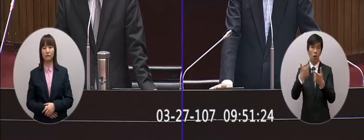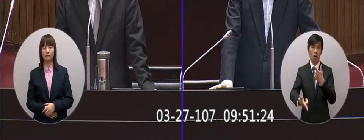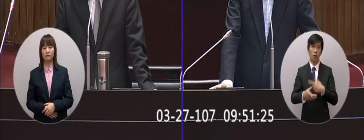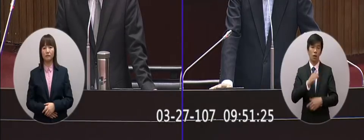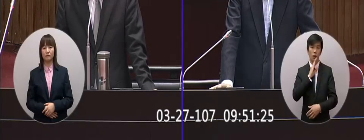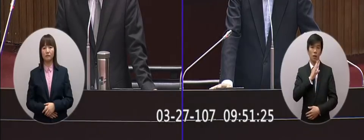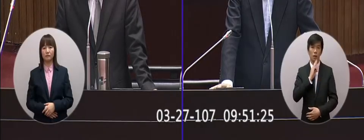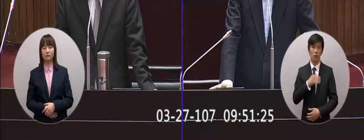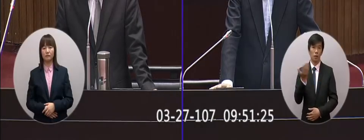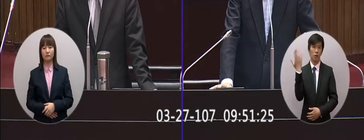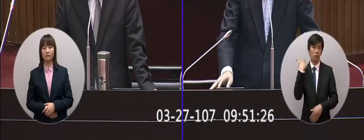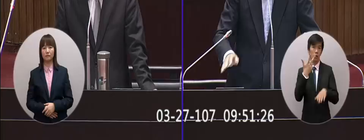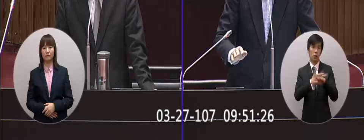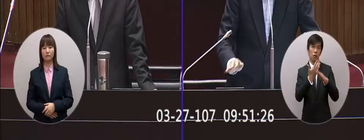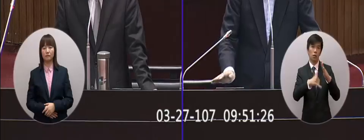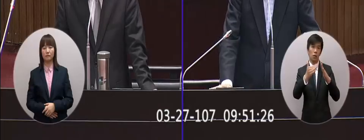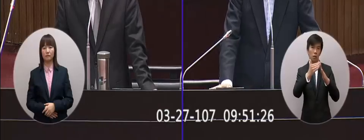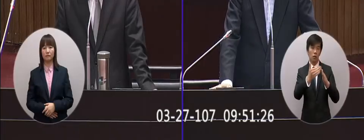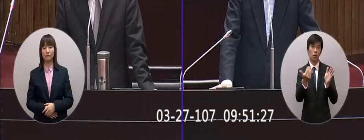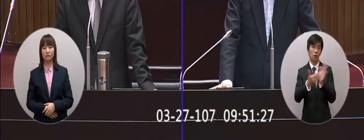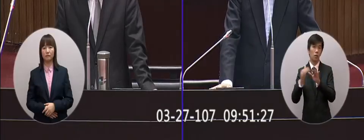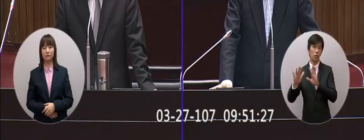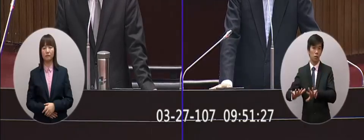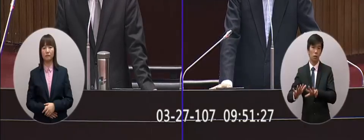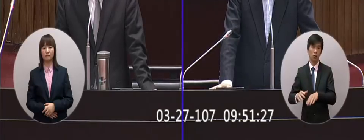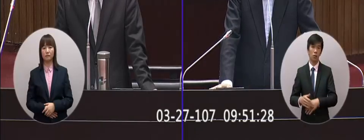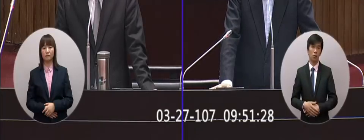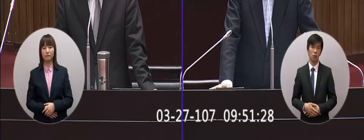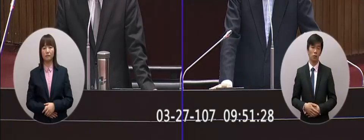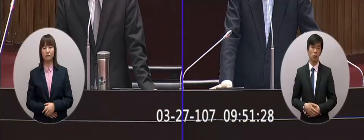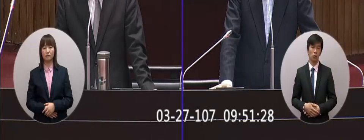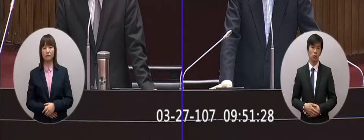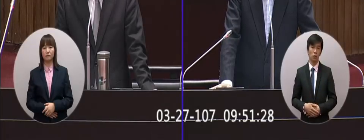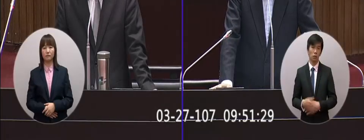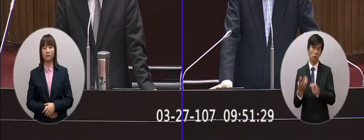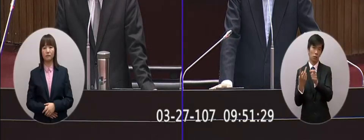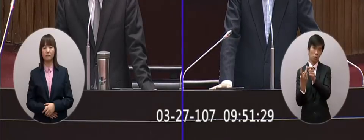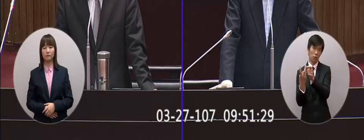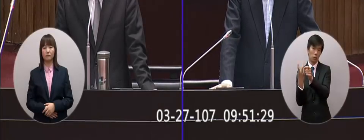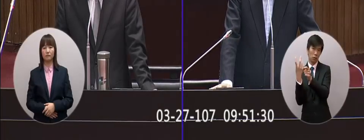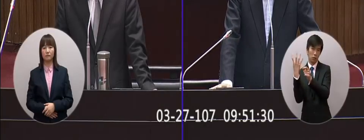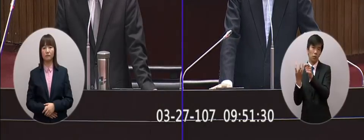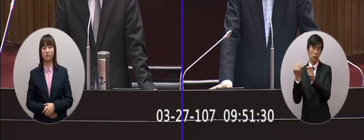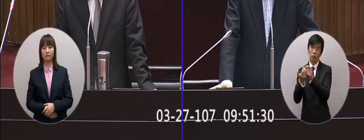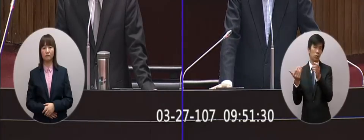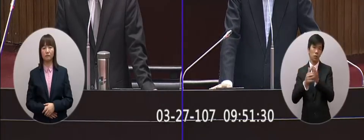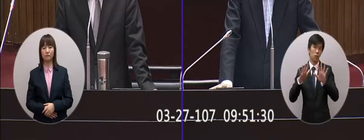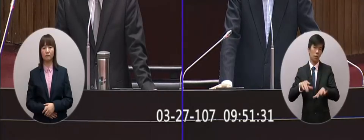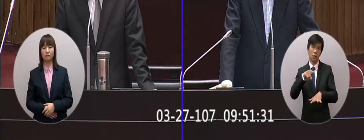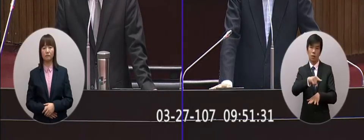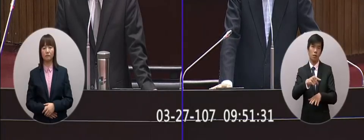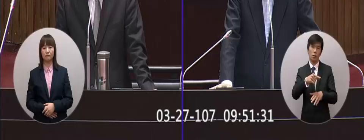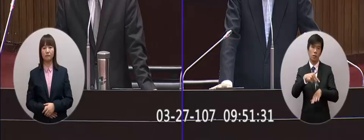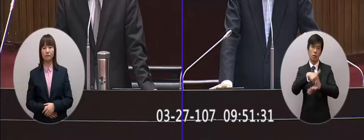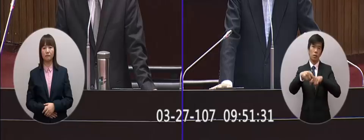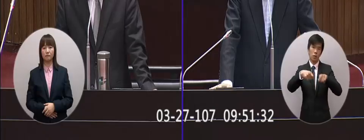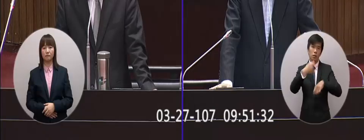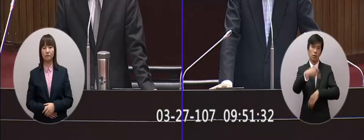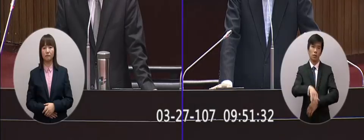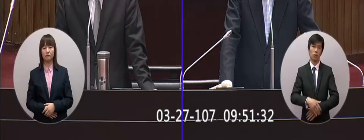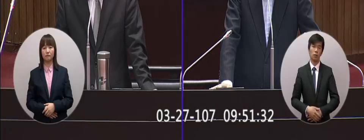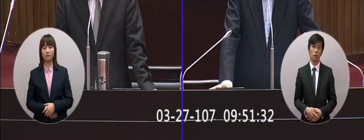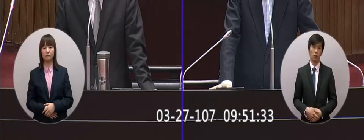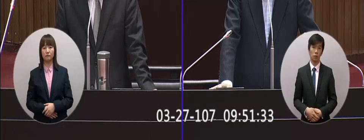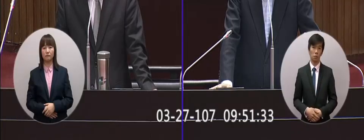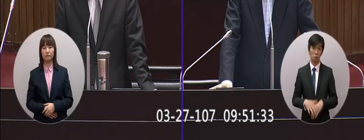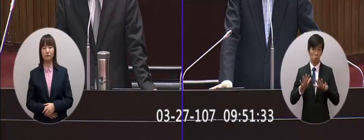啊技职教育开始，一直到现在，这是多二十多年来的噩梦哈。那请问你现在如何解决